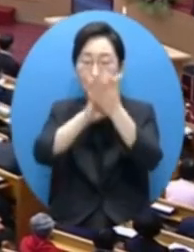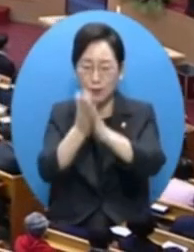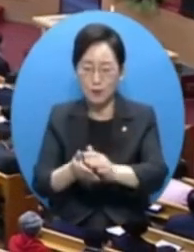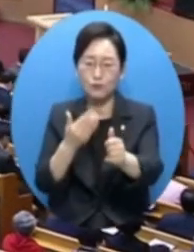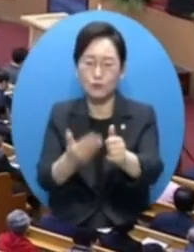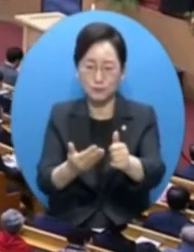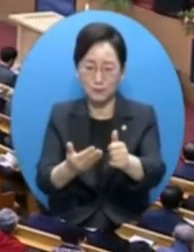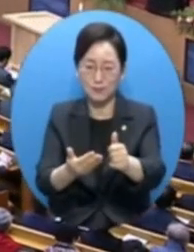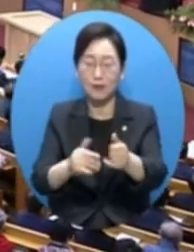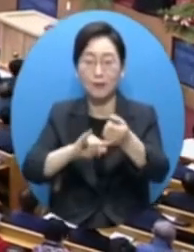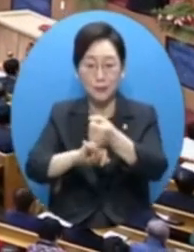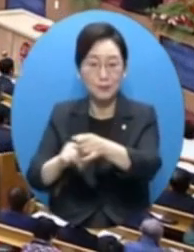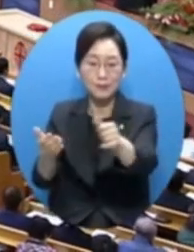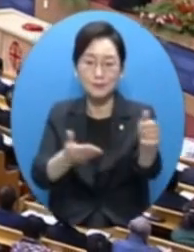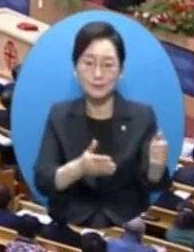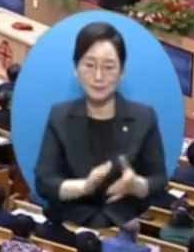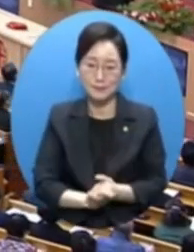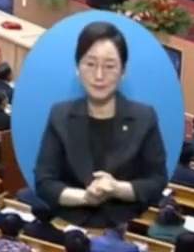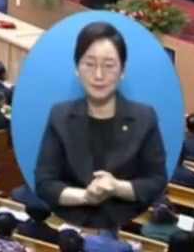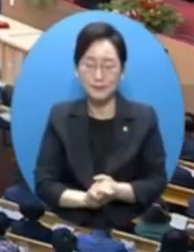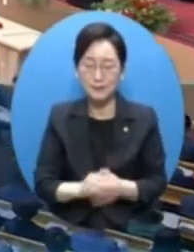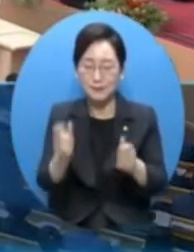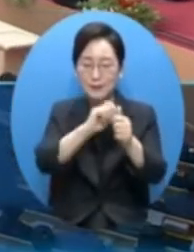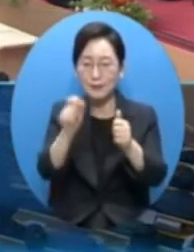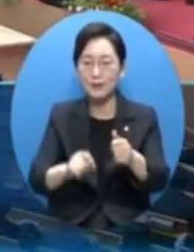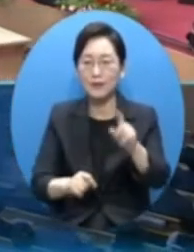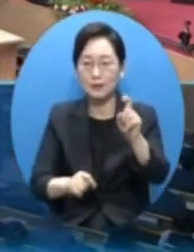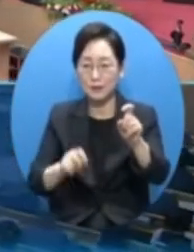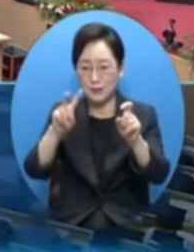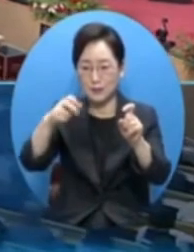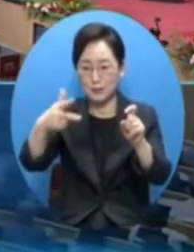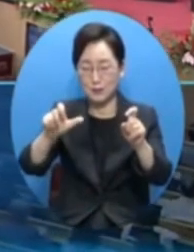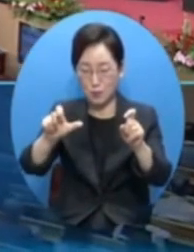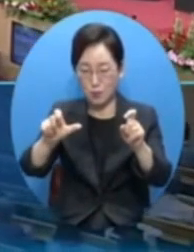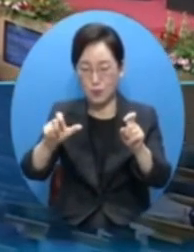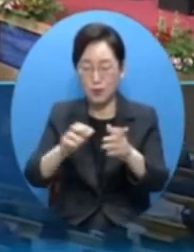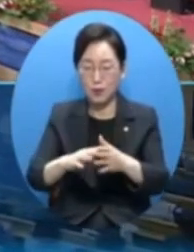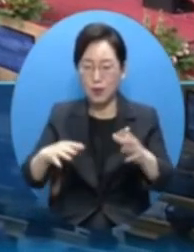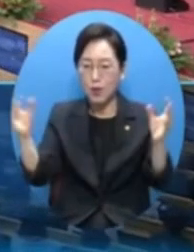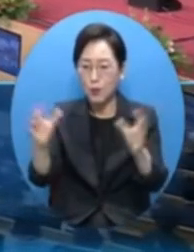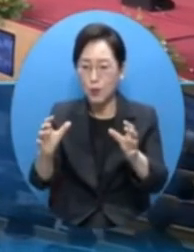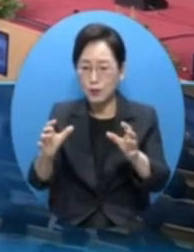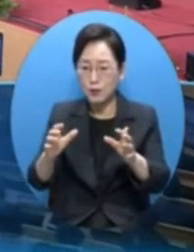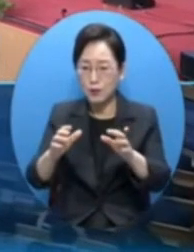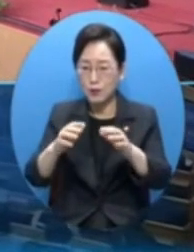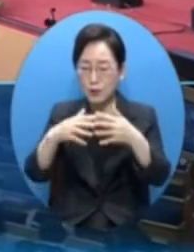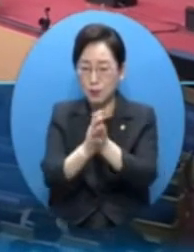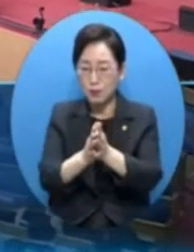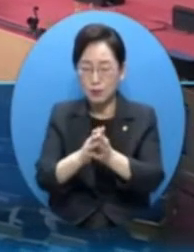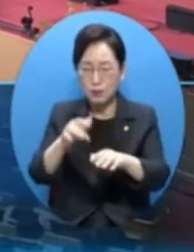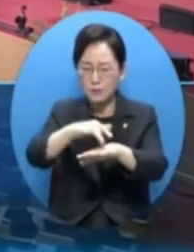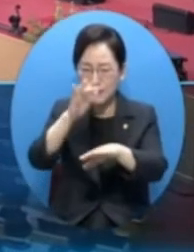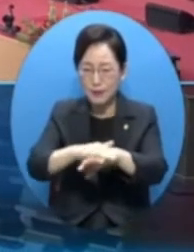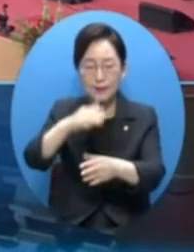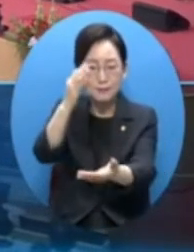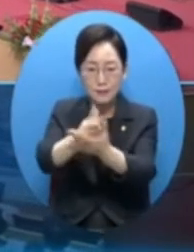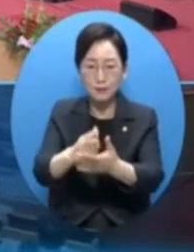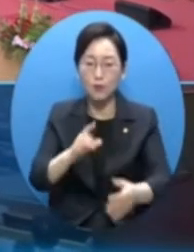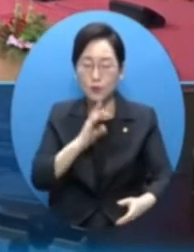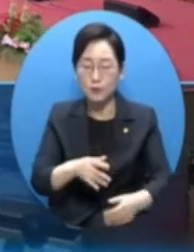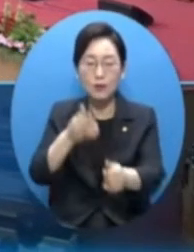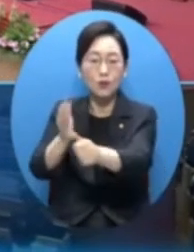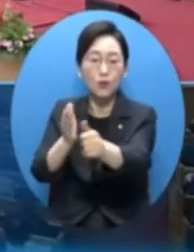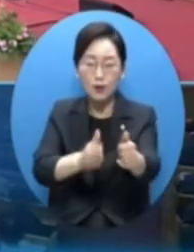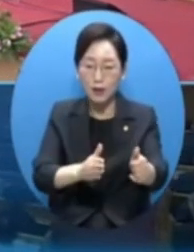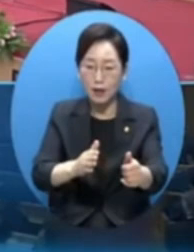하나님의 사람들로 쓰임받아야 되는 것입니다. 히브리서 10장 25절은 말씀합니다. 모이기를 피하는 어떤 사람들의 습관과 같이 하지 말고 오직 권하여